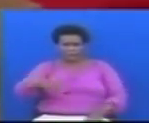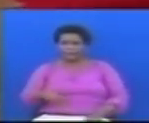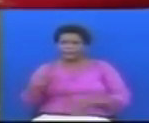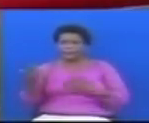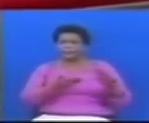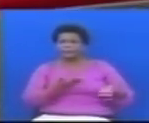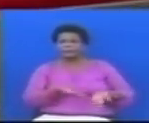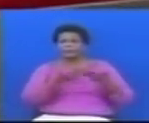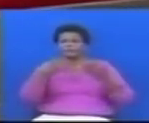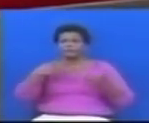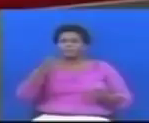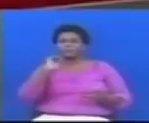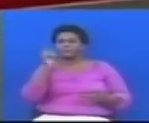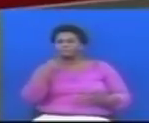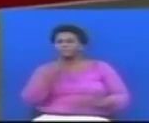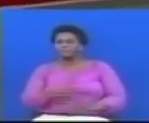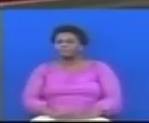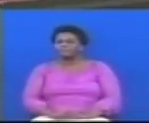nishati mbadala?